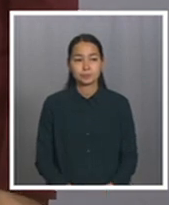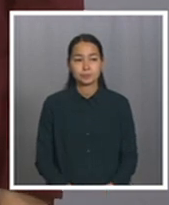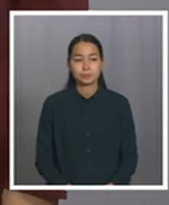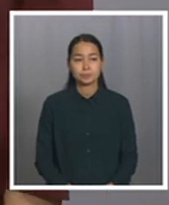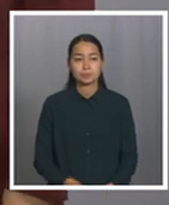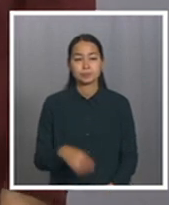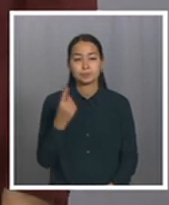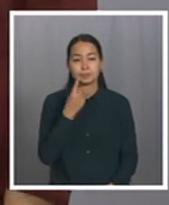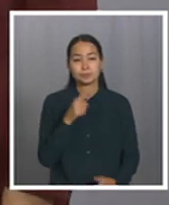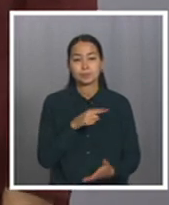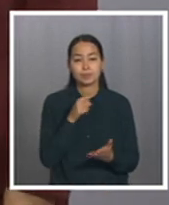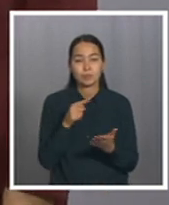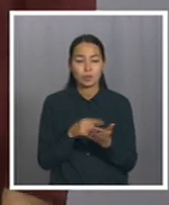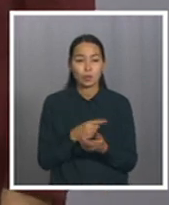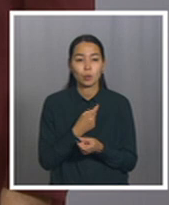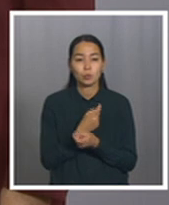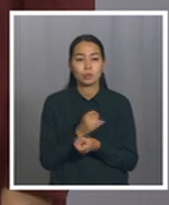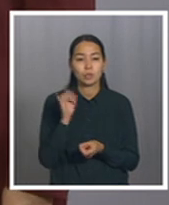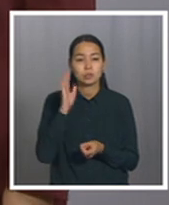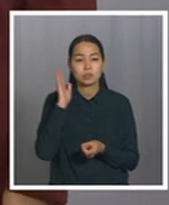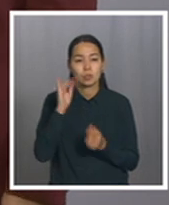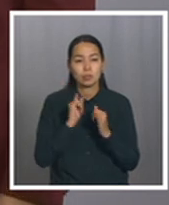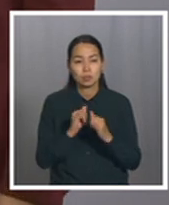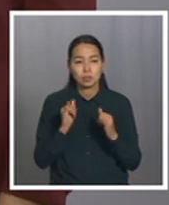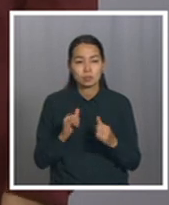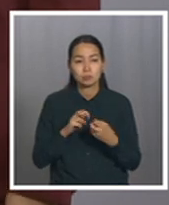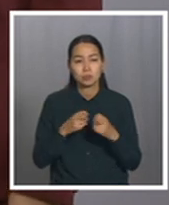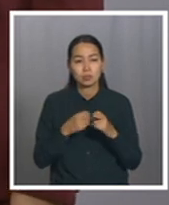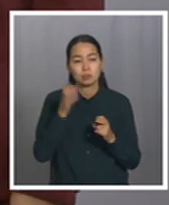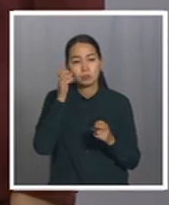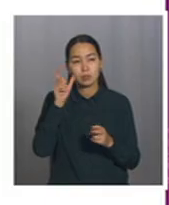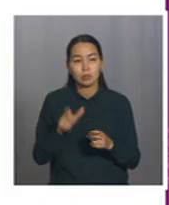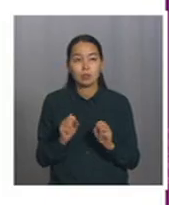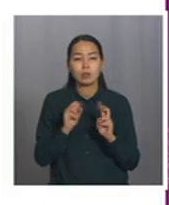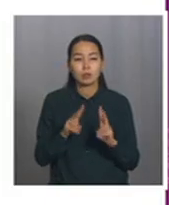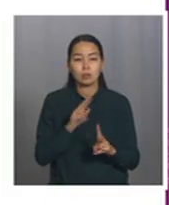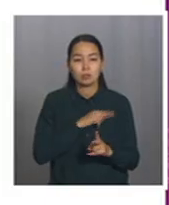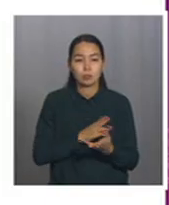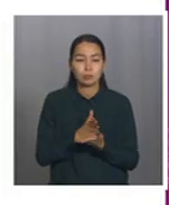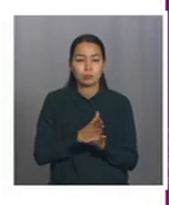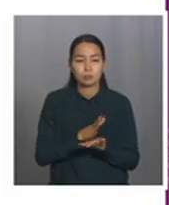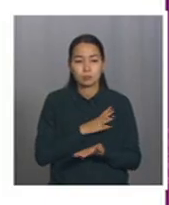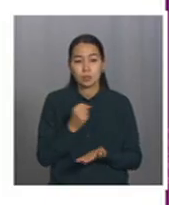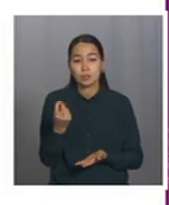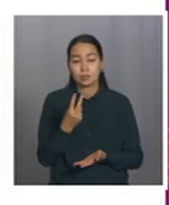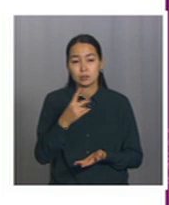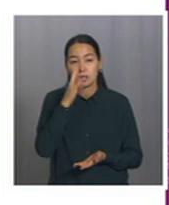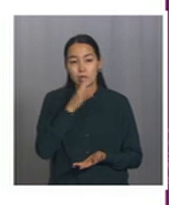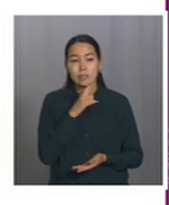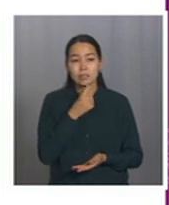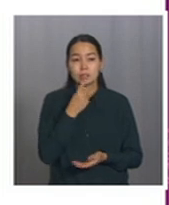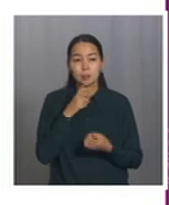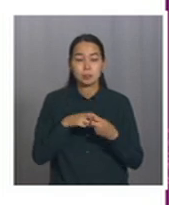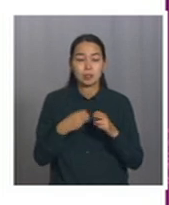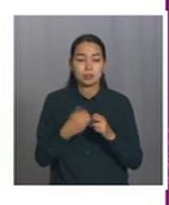Бірінші сұрағымыз: рухани жаңғыру мәселесін ақын қалай жүзеге асырды? Екінші сұрағымыз: қазақ тілі